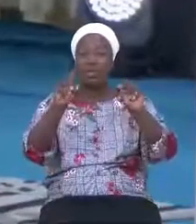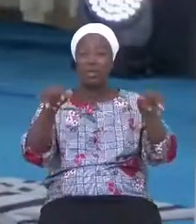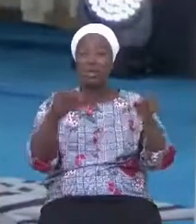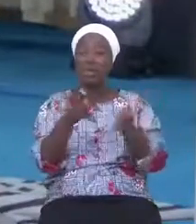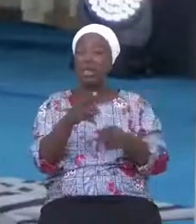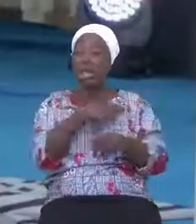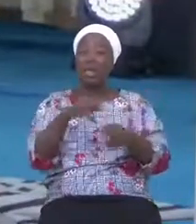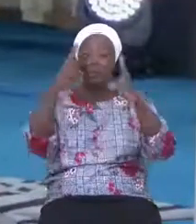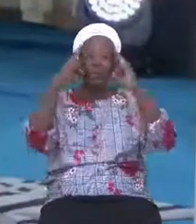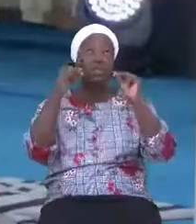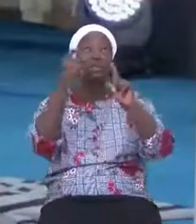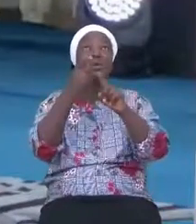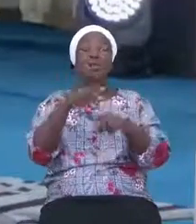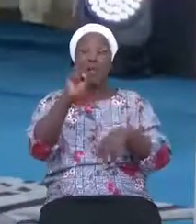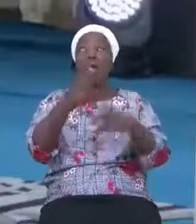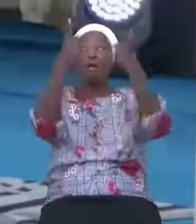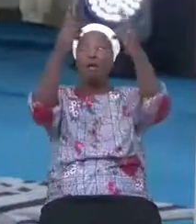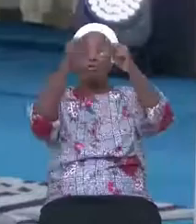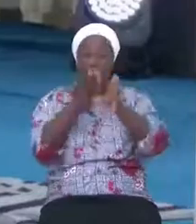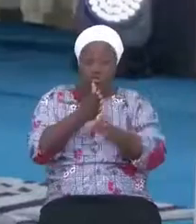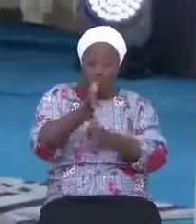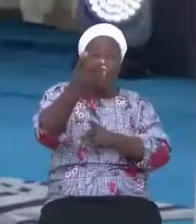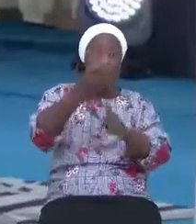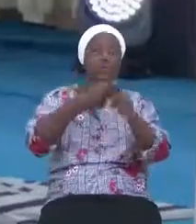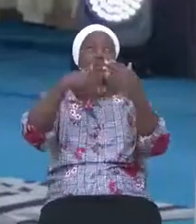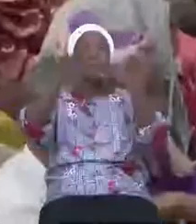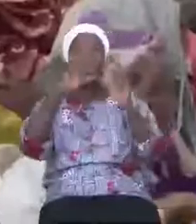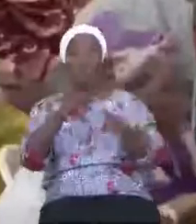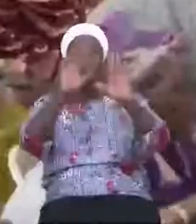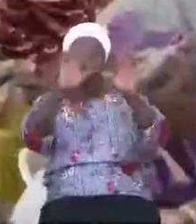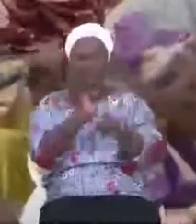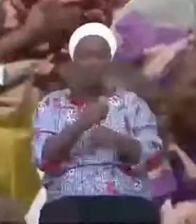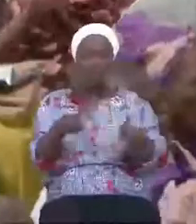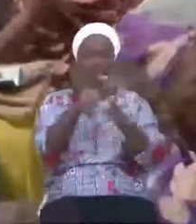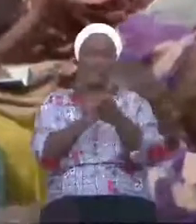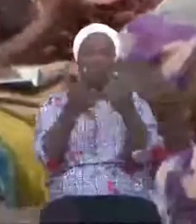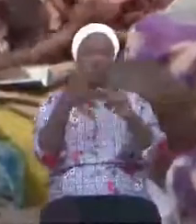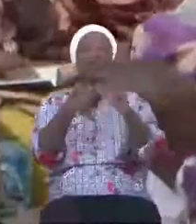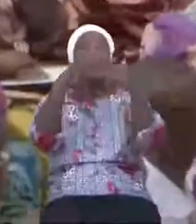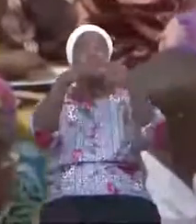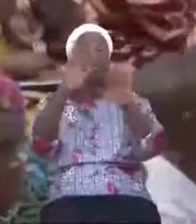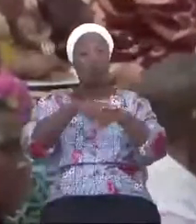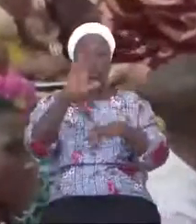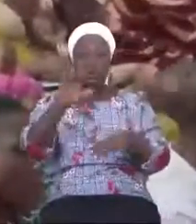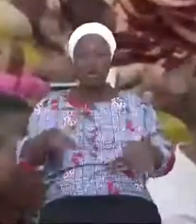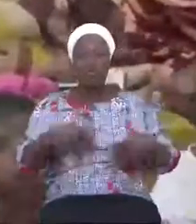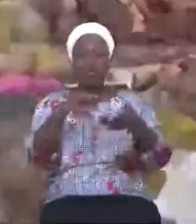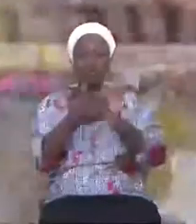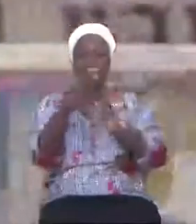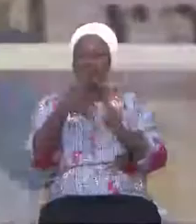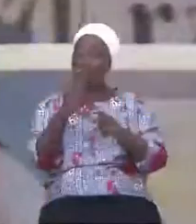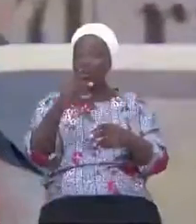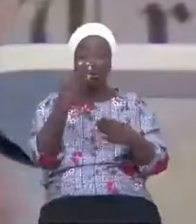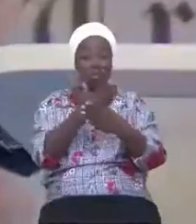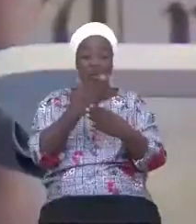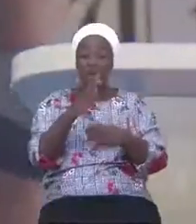venir directement du ciel, ton miracle viendra comme ça du ciel. Il n'y a pas de